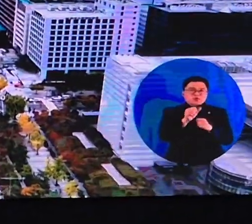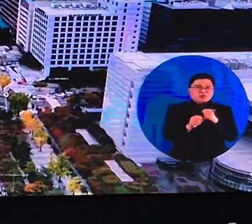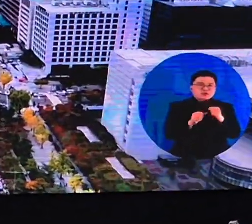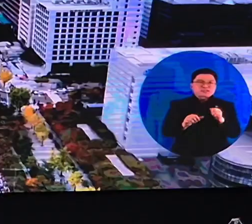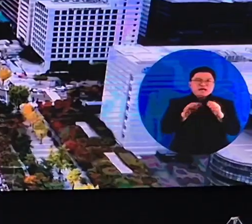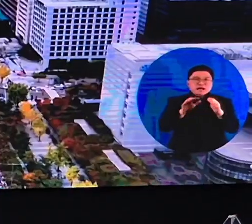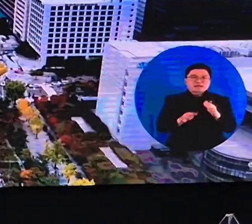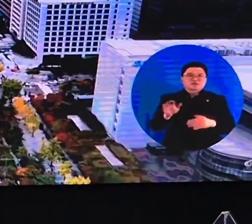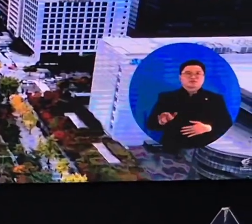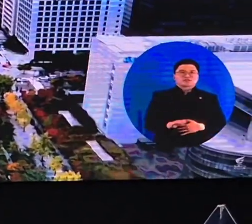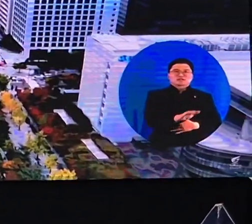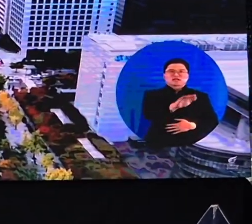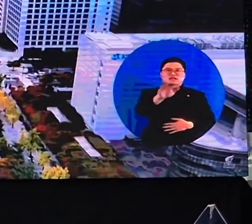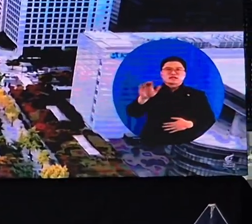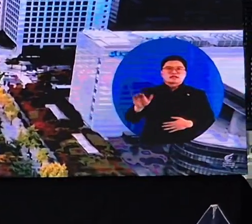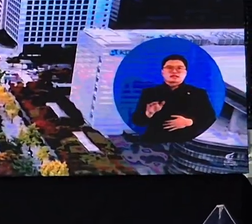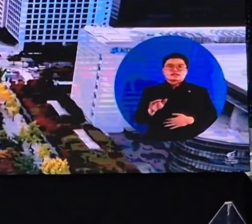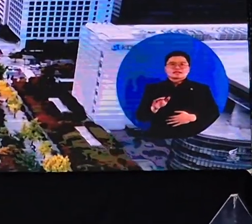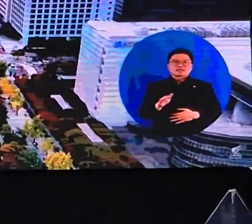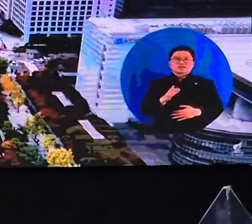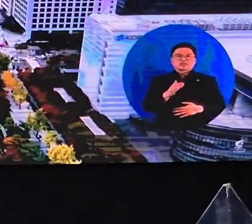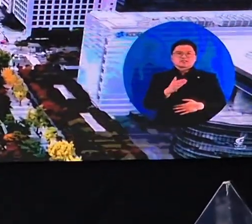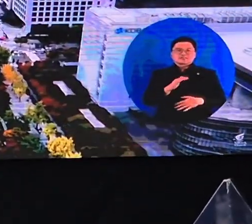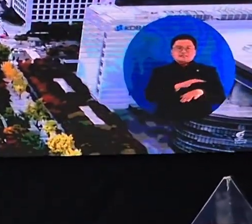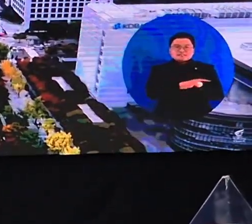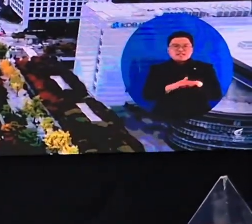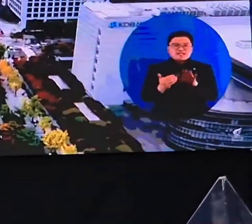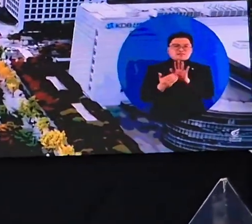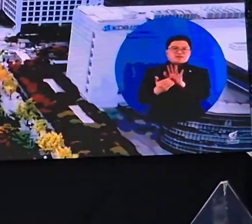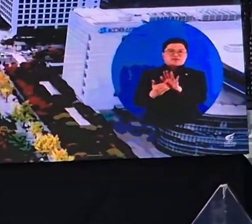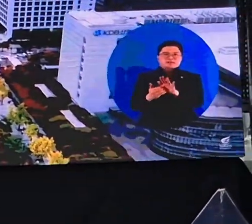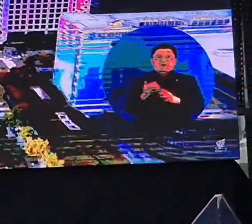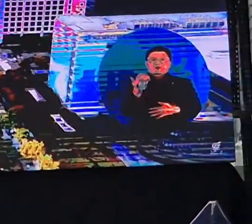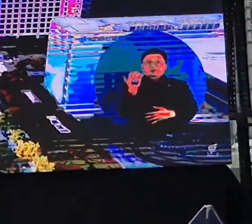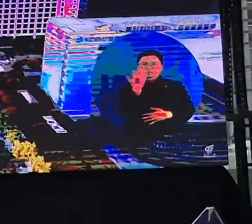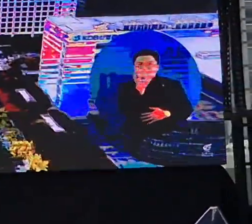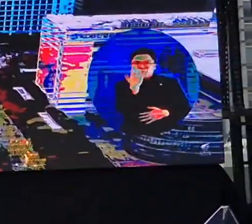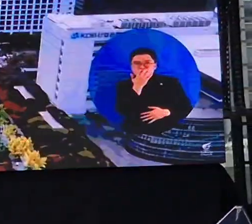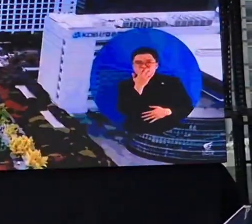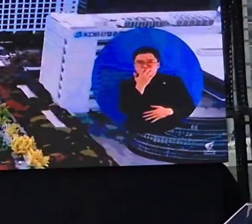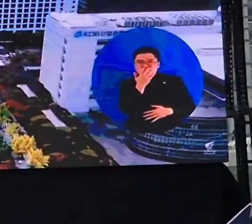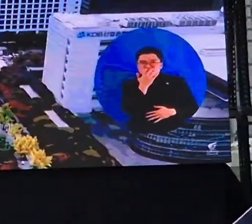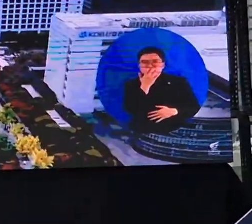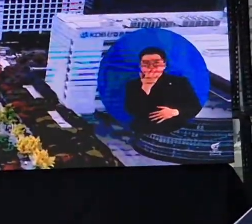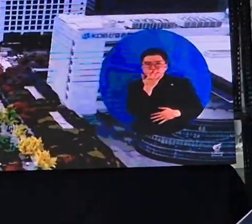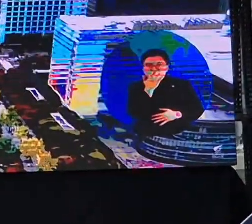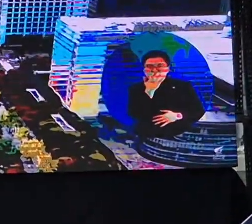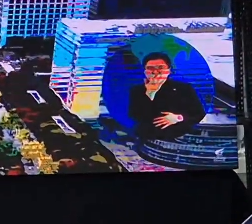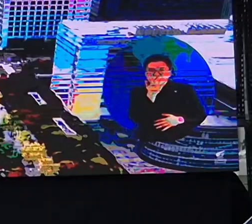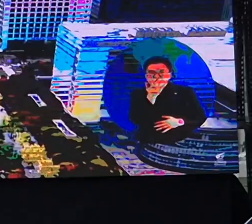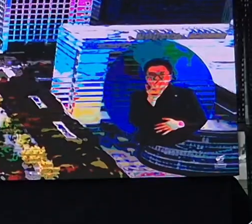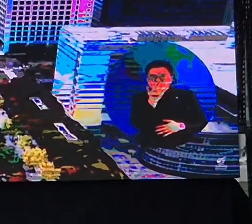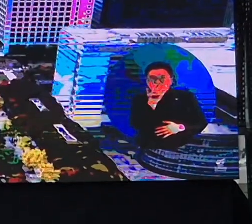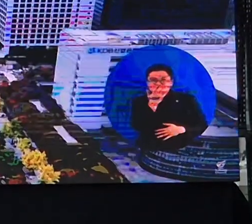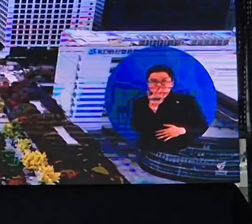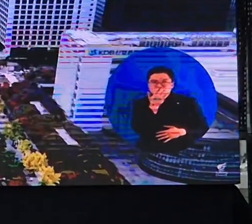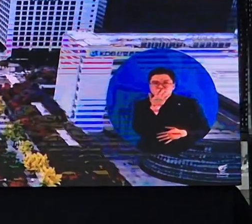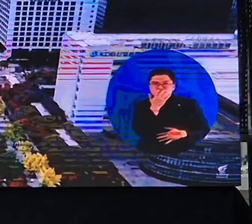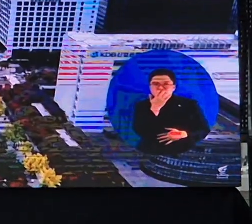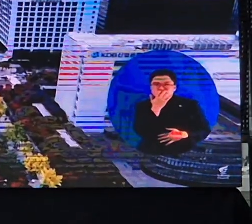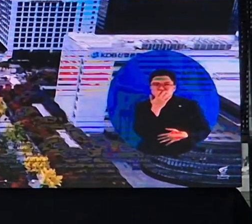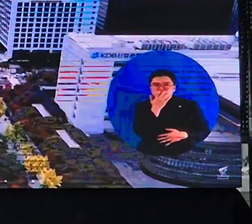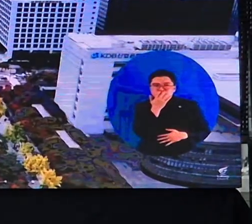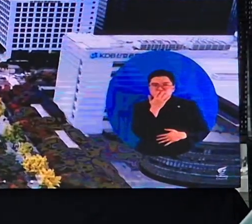이 안에 우리가 방파제를 세워서 음란의 쓰나미를 막아내지 못하면 우리의 자녀들의 미래는 없을